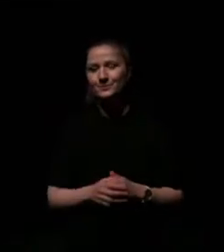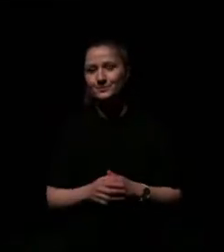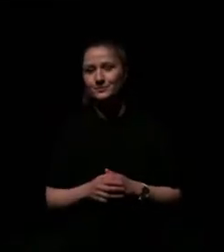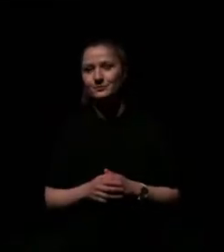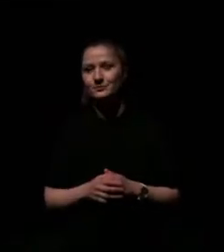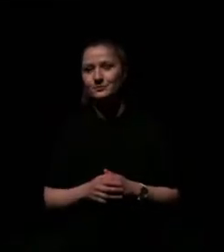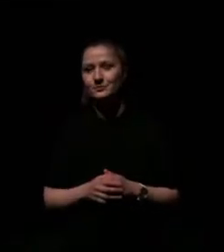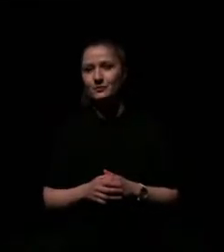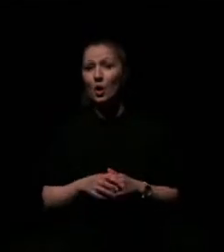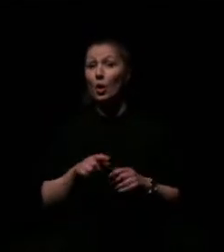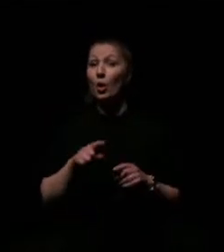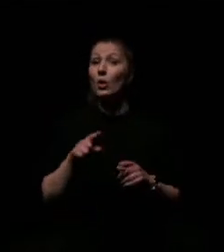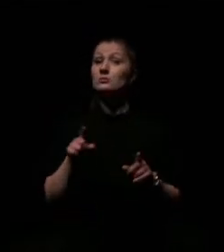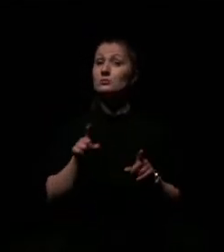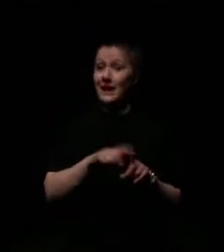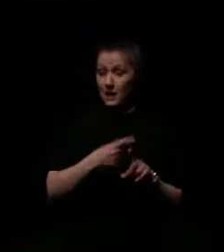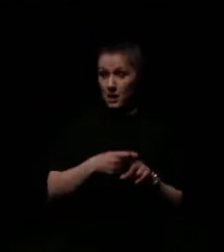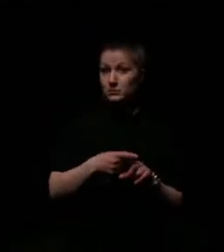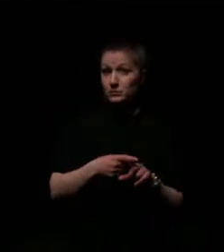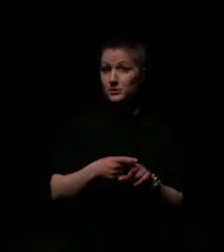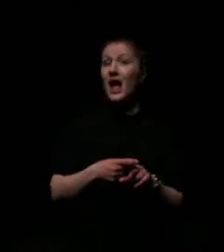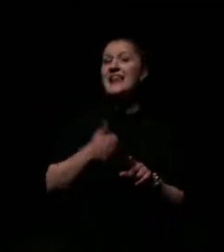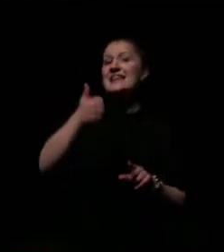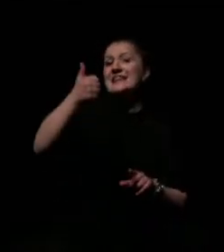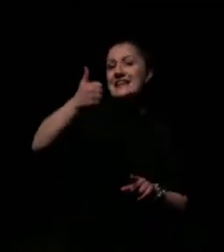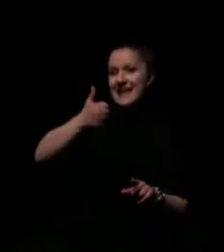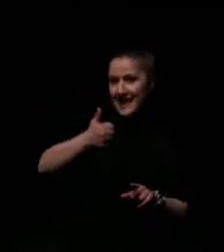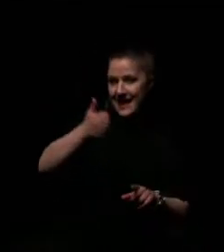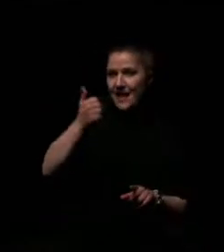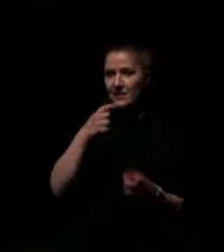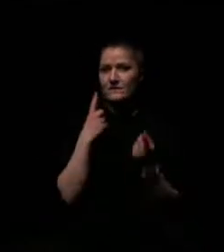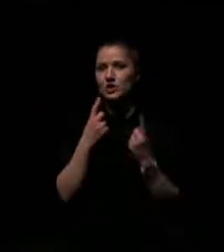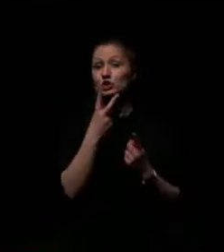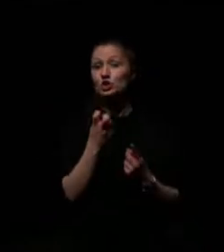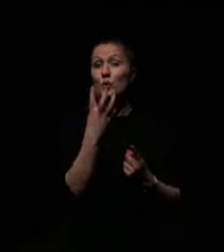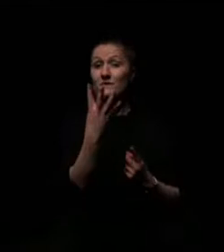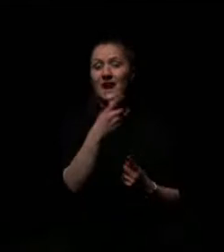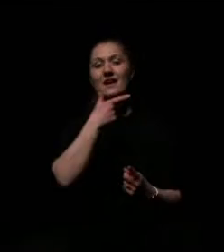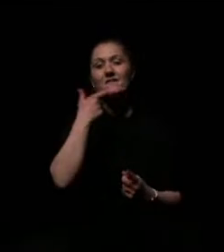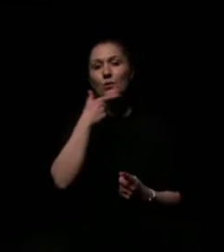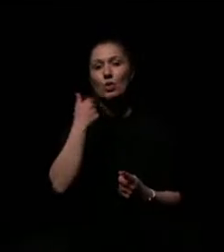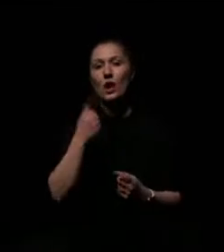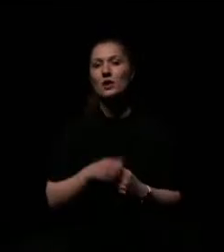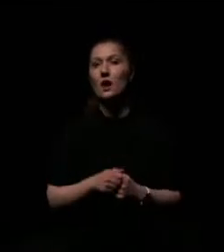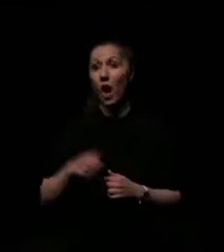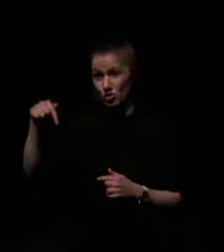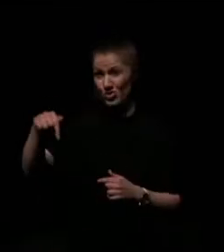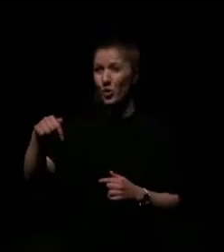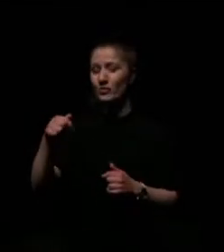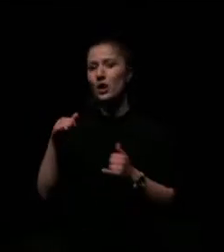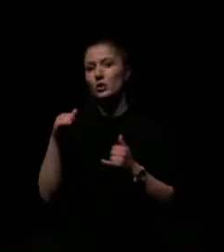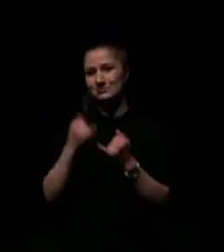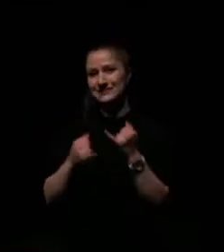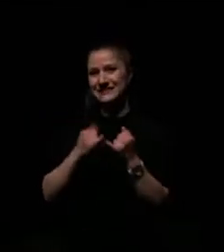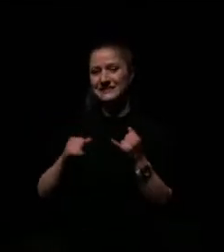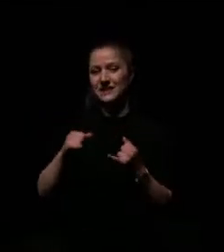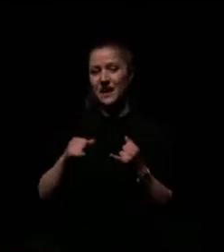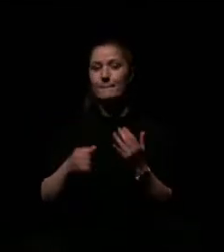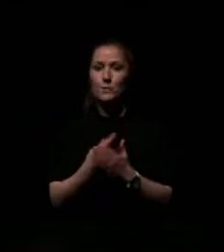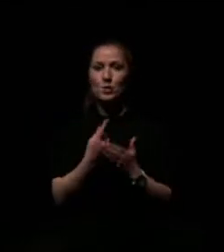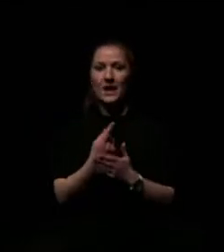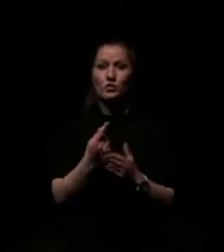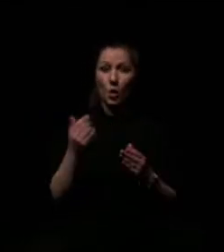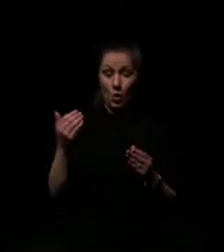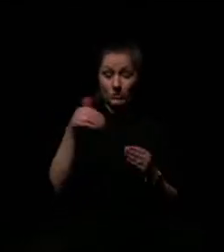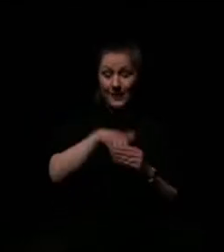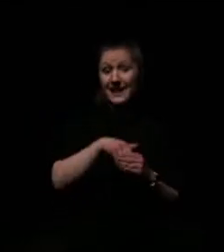Og så, som sagt, ledervalg 24. februar. Nå var dette siste sjansen til å melde sitt kandidatur på et samfunnsmøte, men